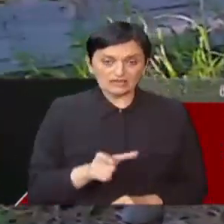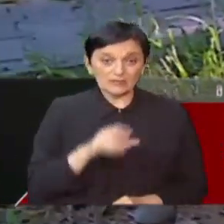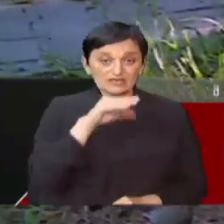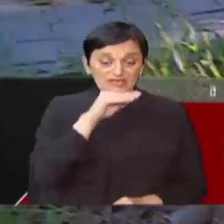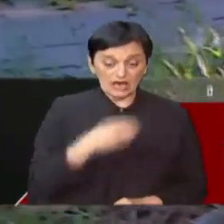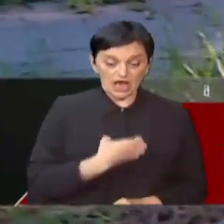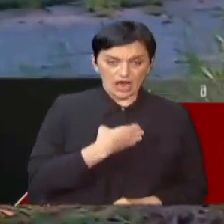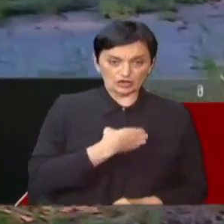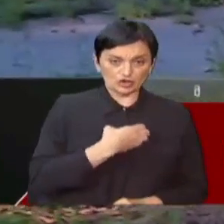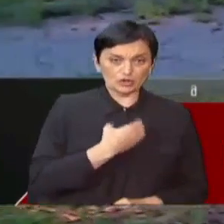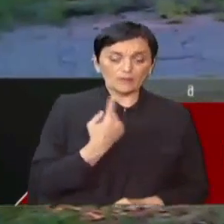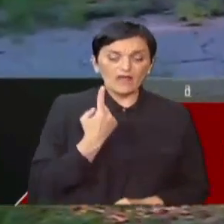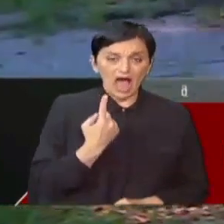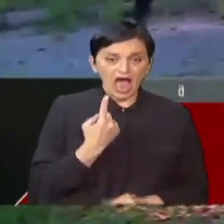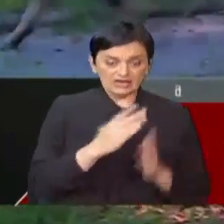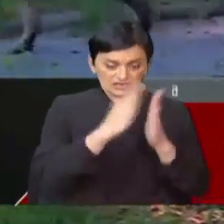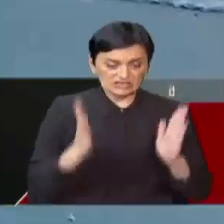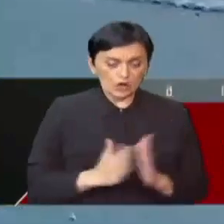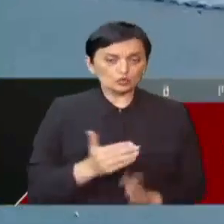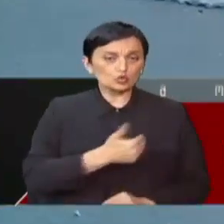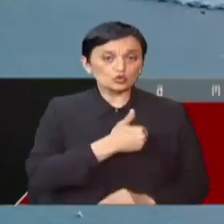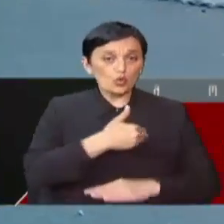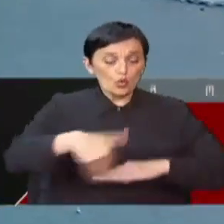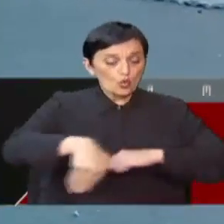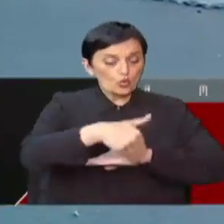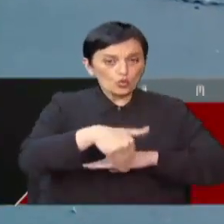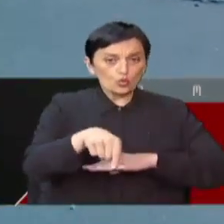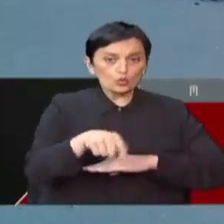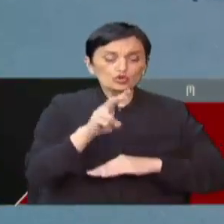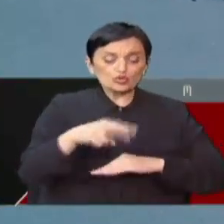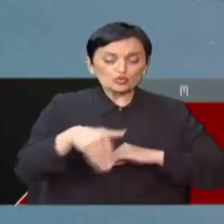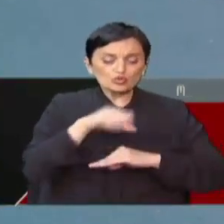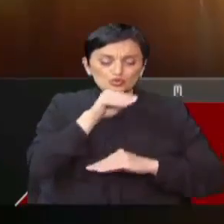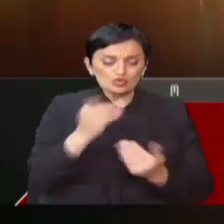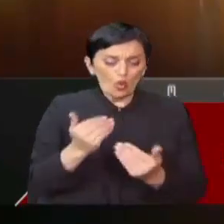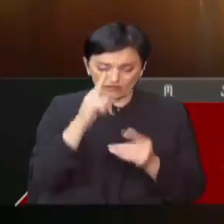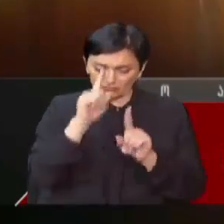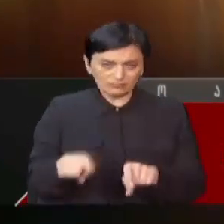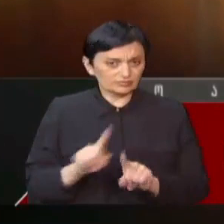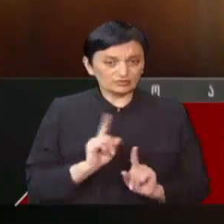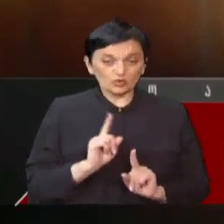ძაღლის ეშინია, ერთი საერთო სურვილი აქვთ, რომ ქუჩაში არ იყვნენ მიუსაფარი ცხოველები.